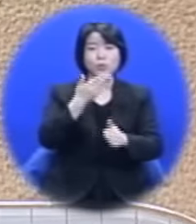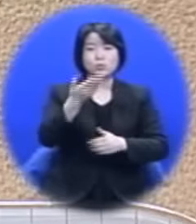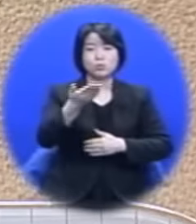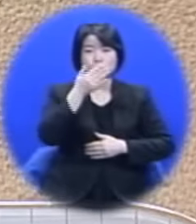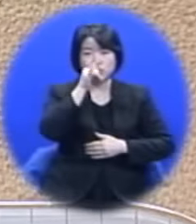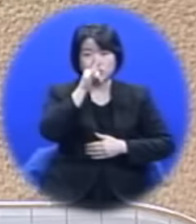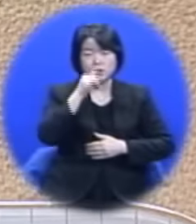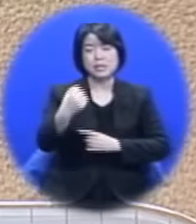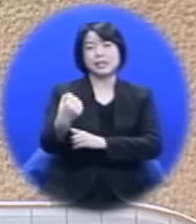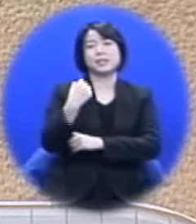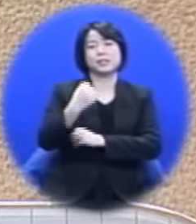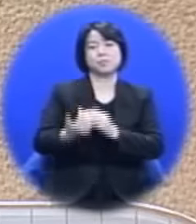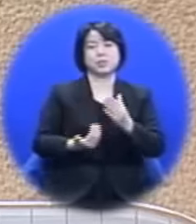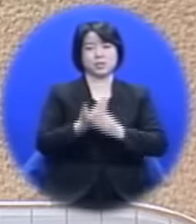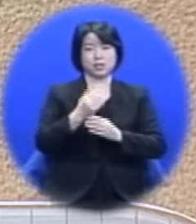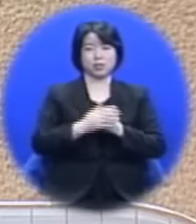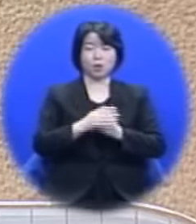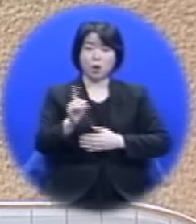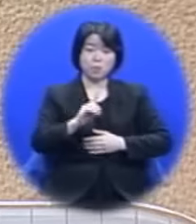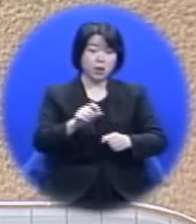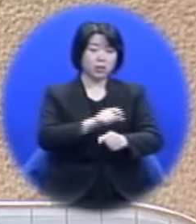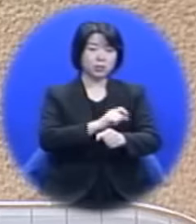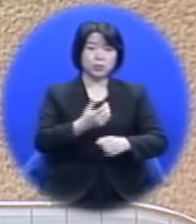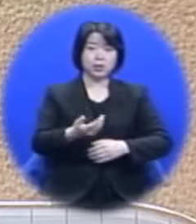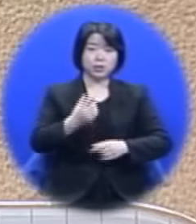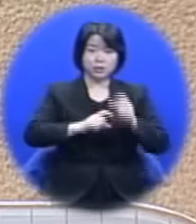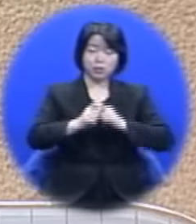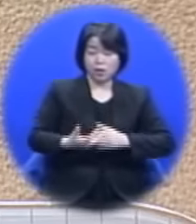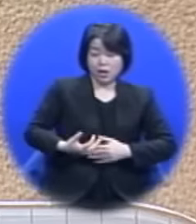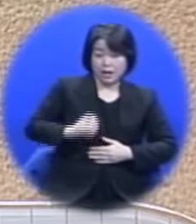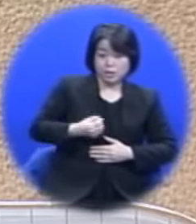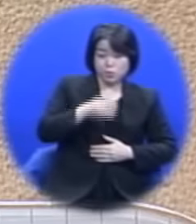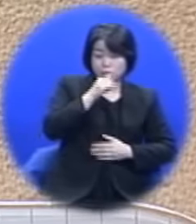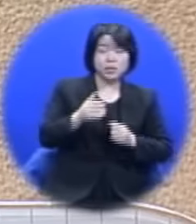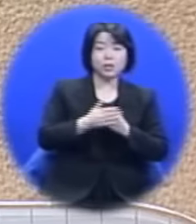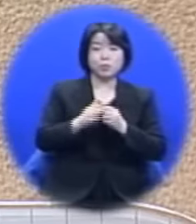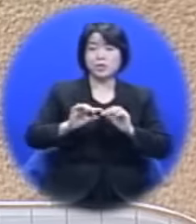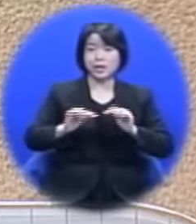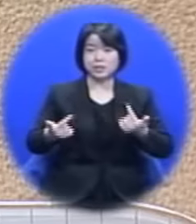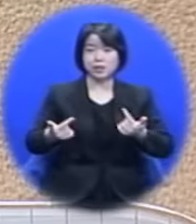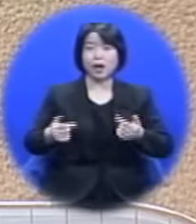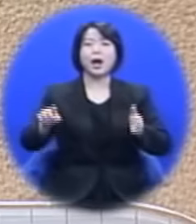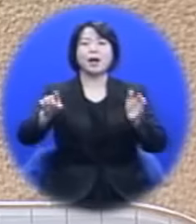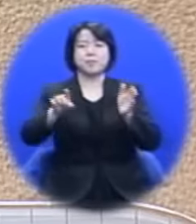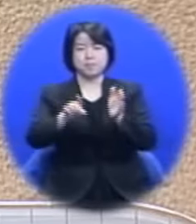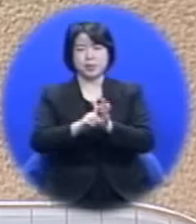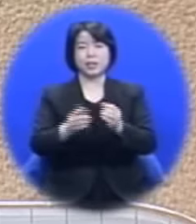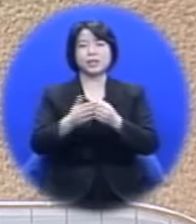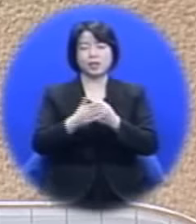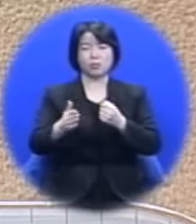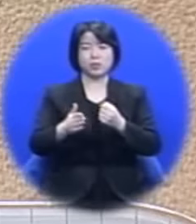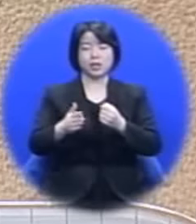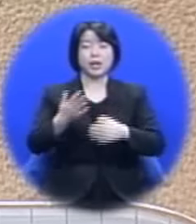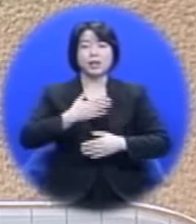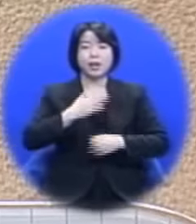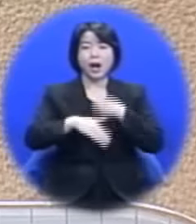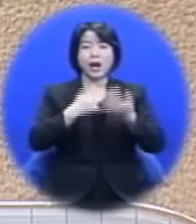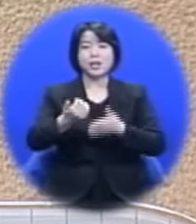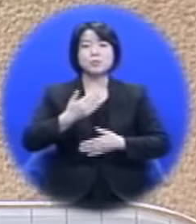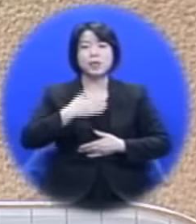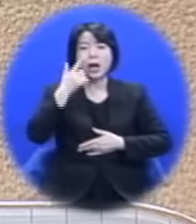생기는 거예요 뭘 특별히 더 많이 가져서 그런게 아니고 믿으니까 하나님이 내 아버지이신 걸